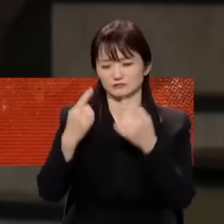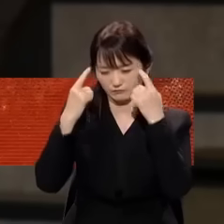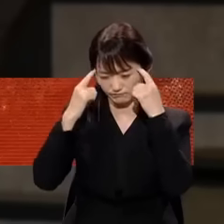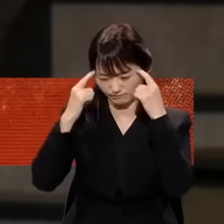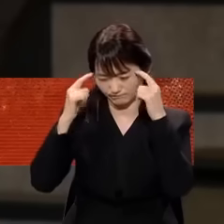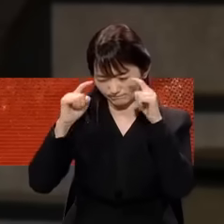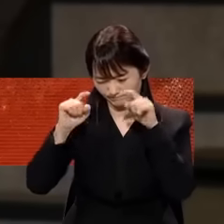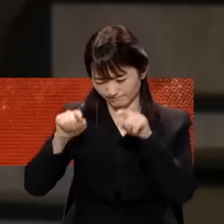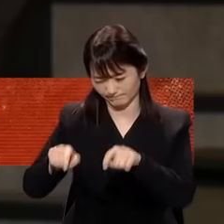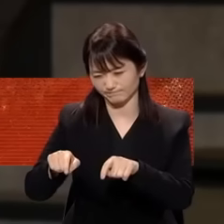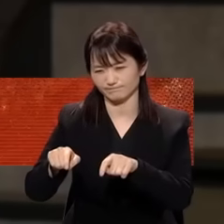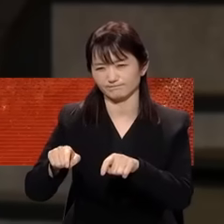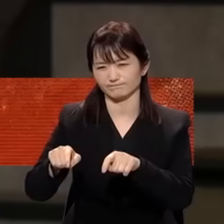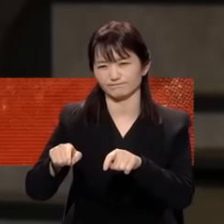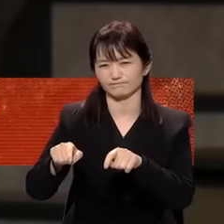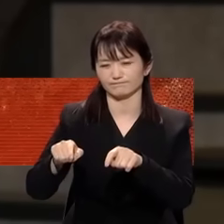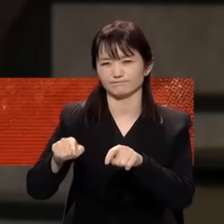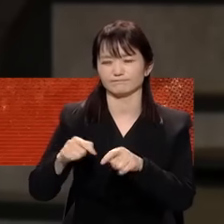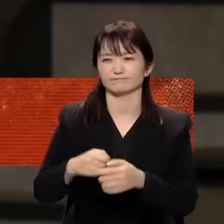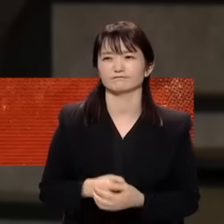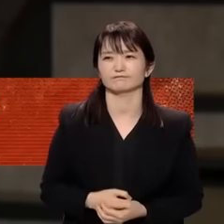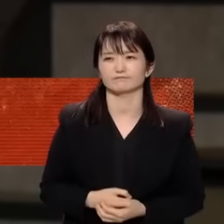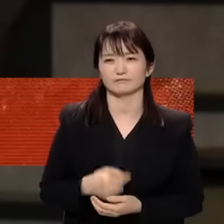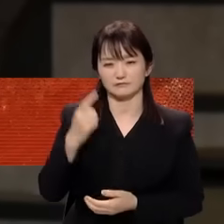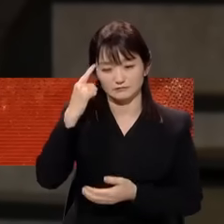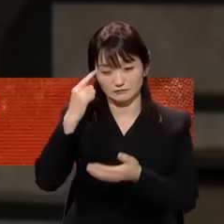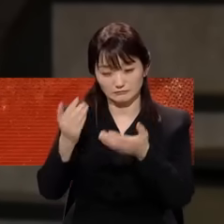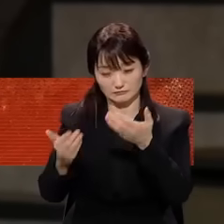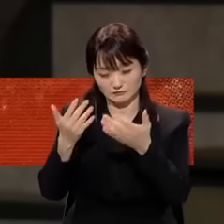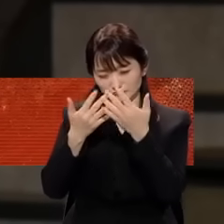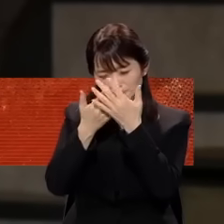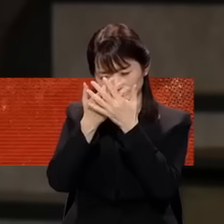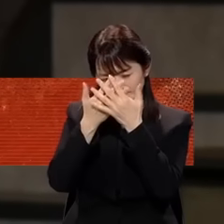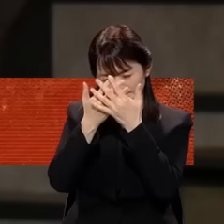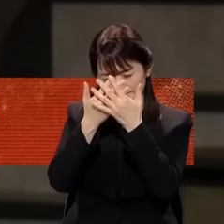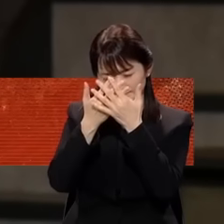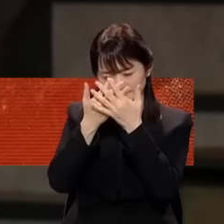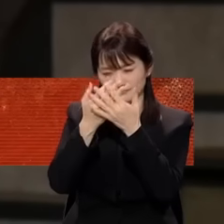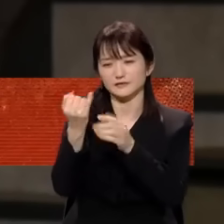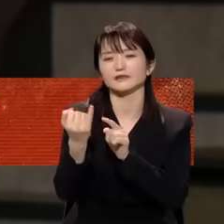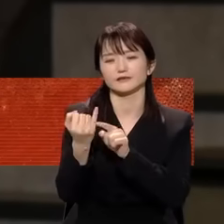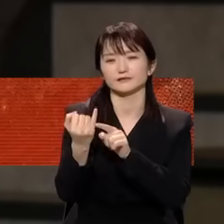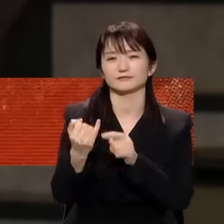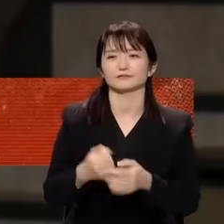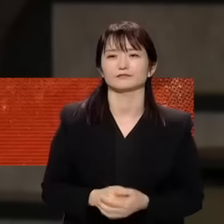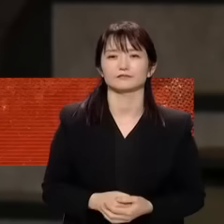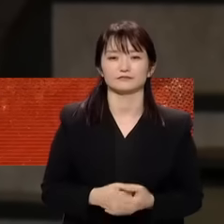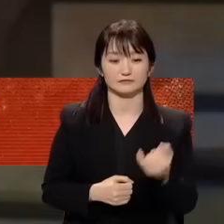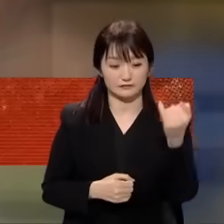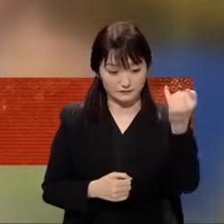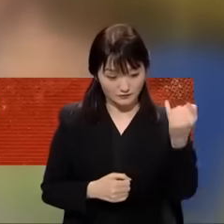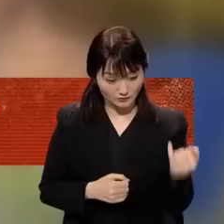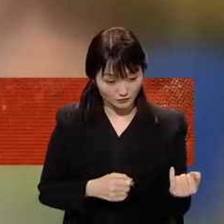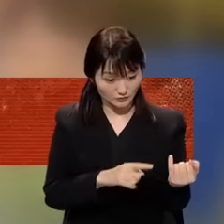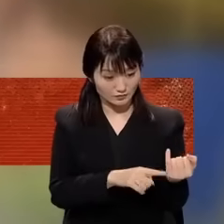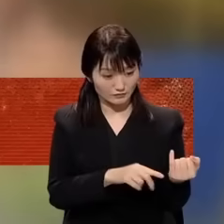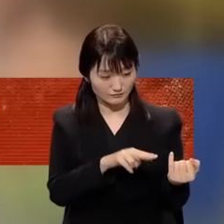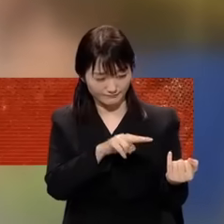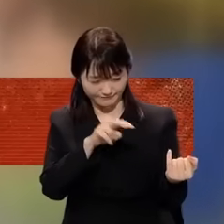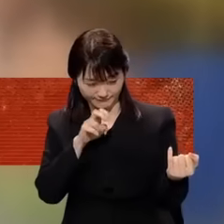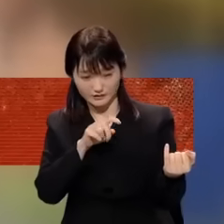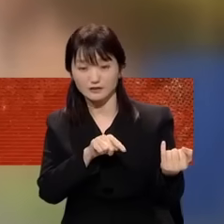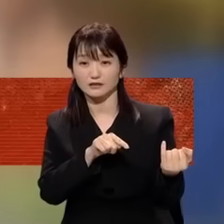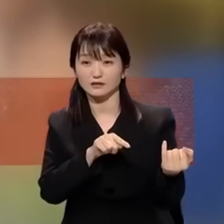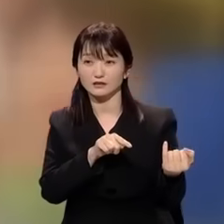약간 어떻게 보면은 좀 이렇게 판단이 흐린 그런 여성 같아요 어이 신우의 질투라고 하는 그 형식을